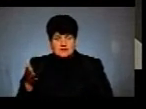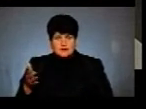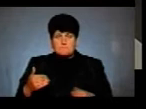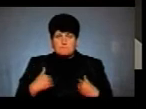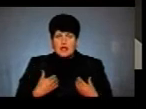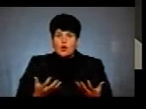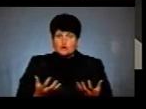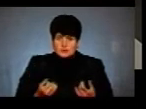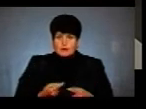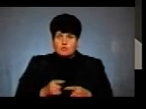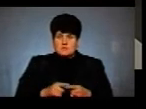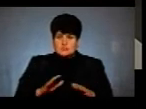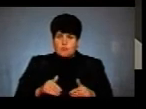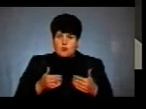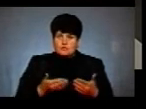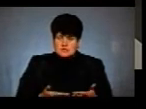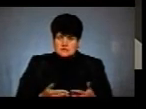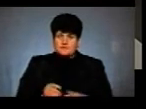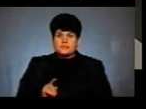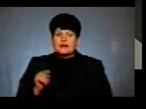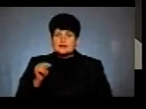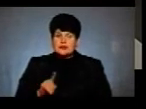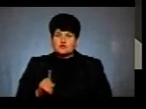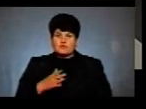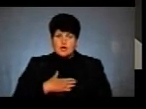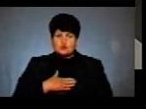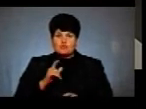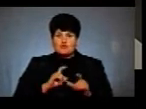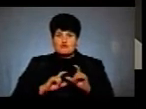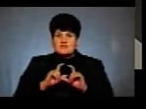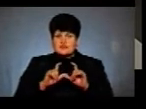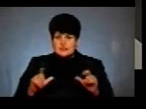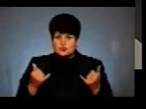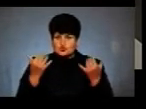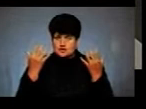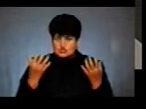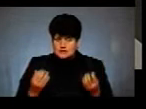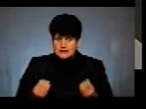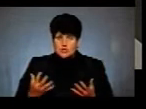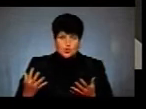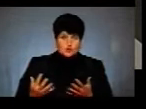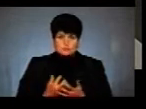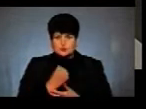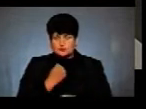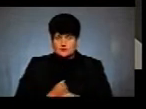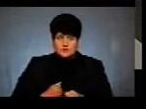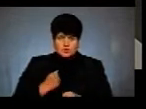ми отримуємо ці пропозиції. Те, що в нашому університеті на сьогоднішній день успішно